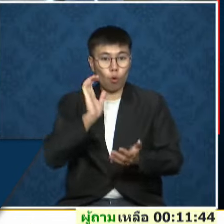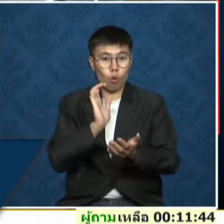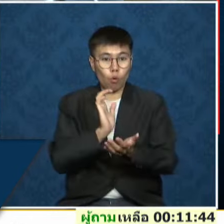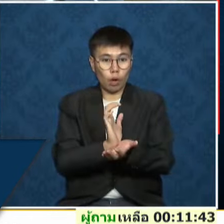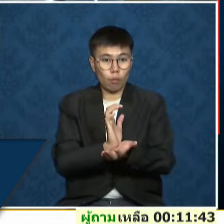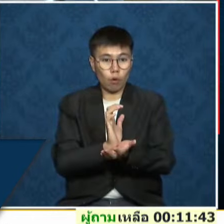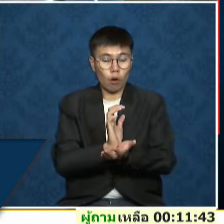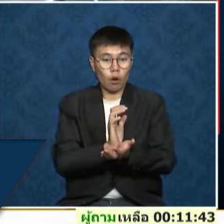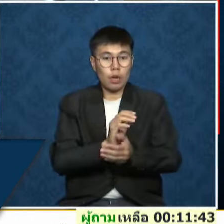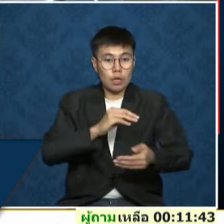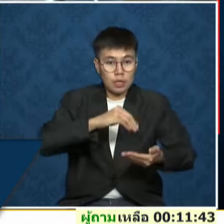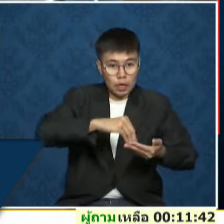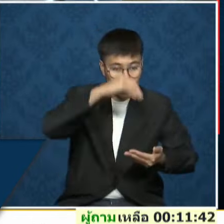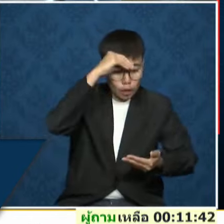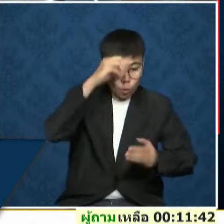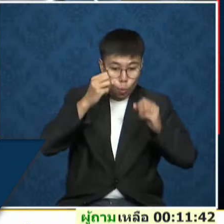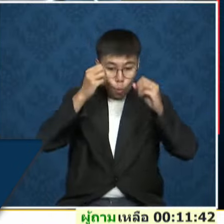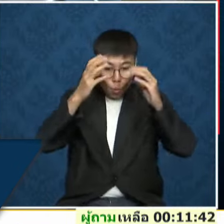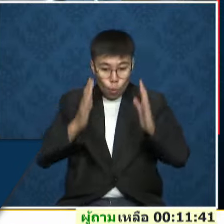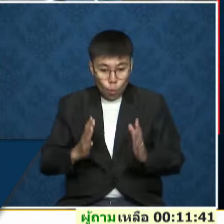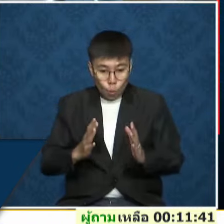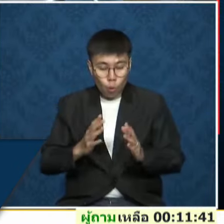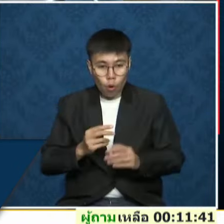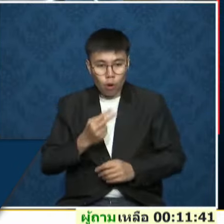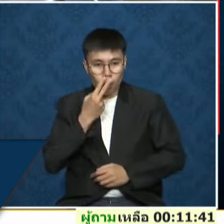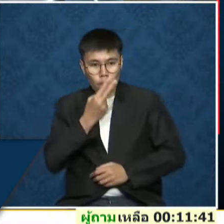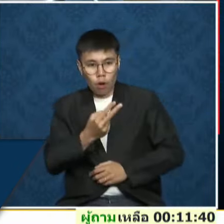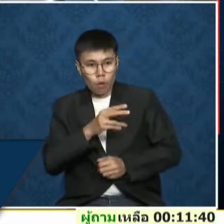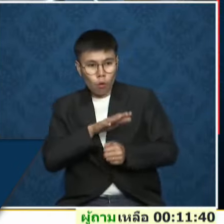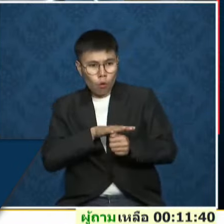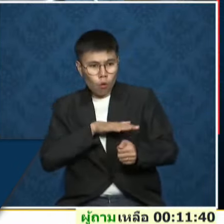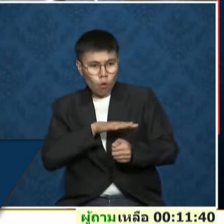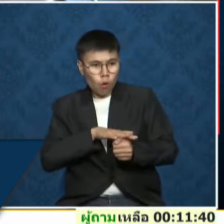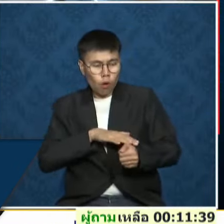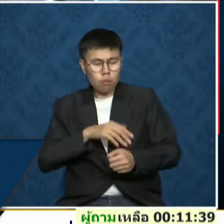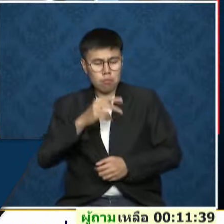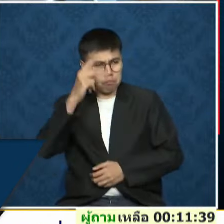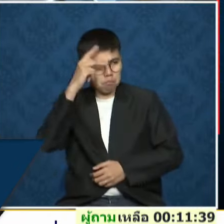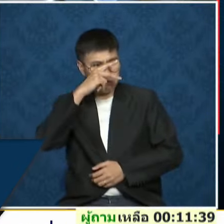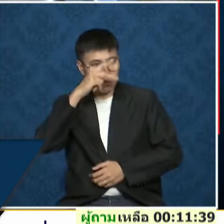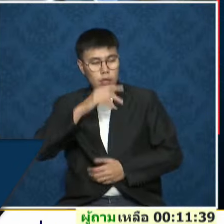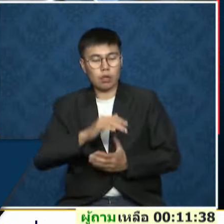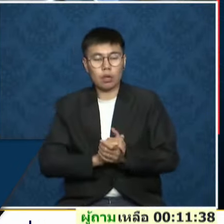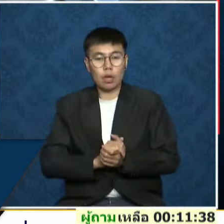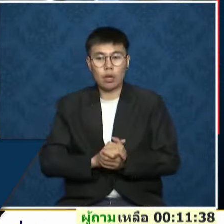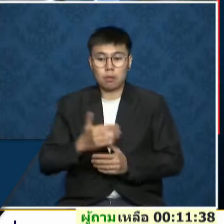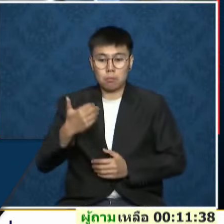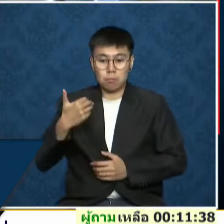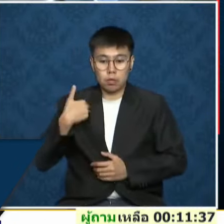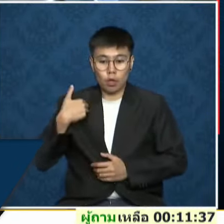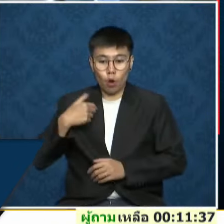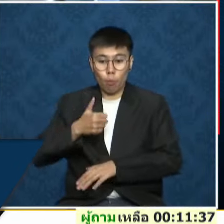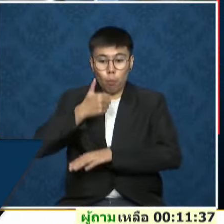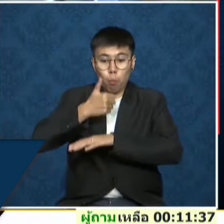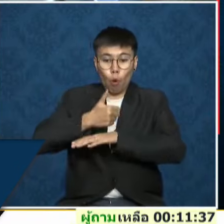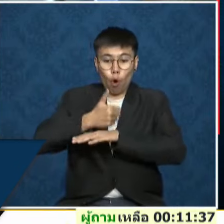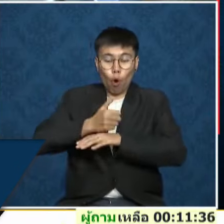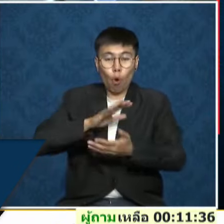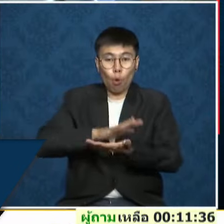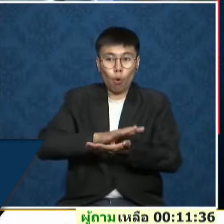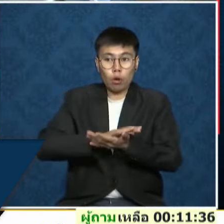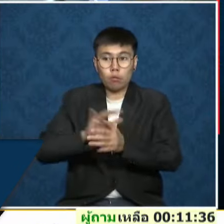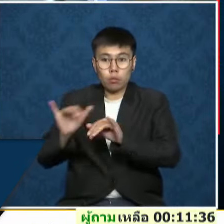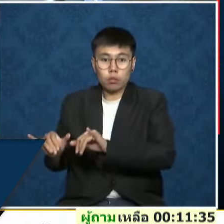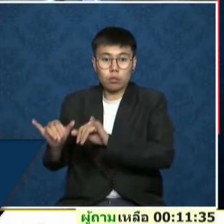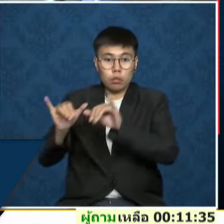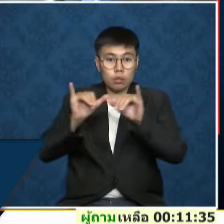ดกันทั่วหน้าและผอ.ก็ดังกล่าวตามข่าวก็ไม่รู้ว่าย้ายมาดำรงตำแหน่งที่ใหญ่ขึ้นได้ยัง